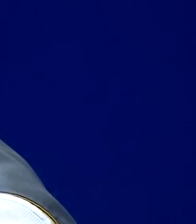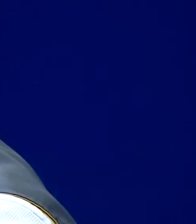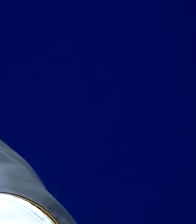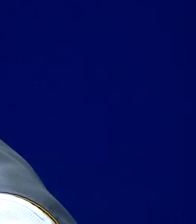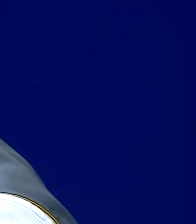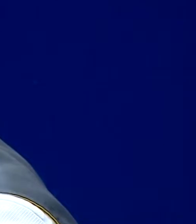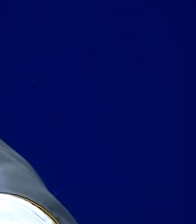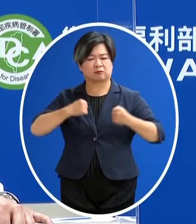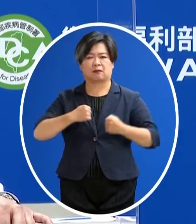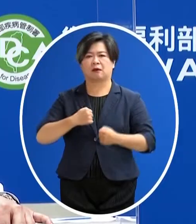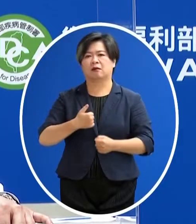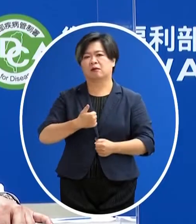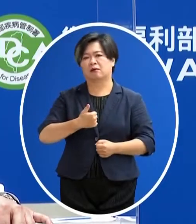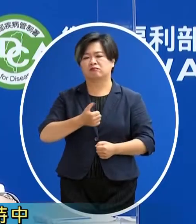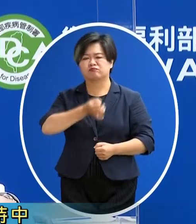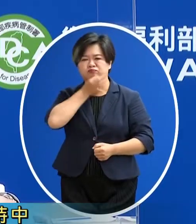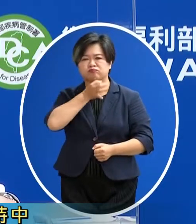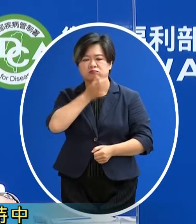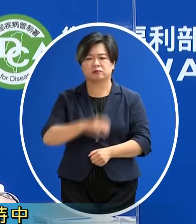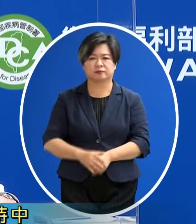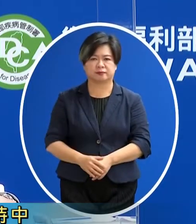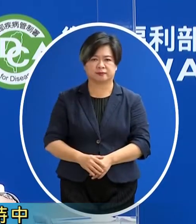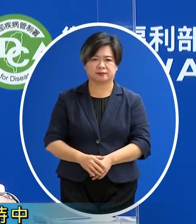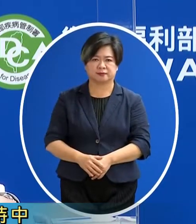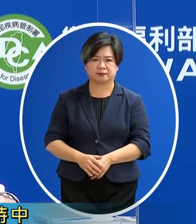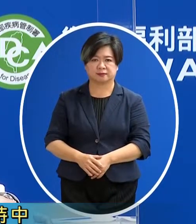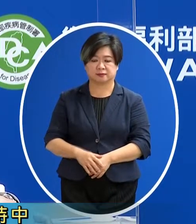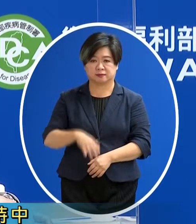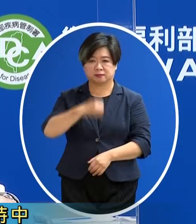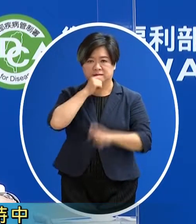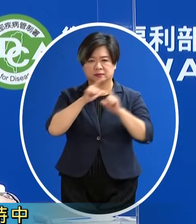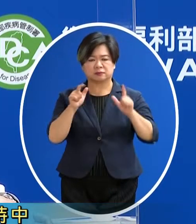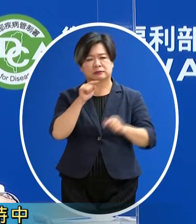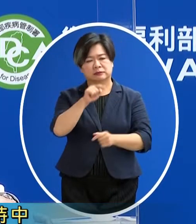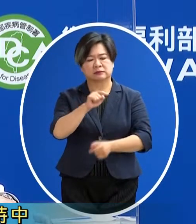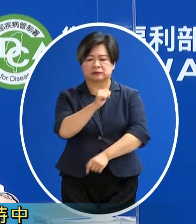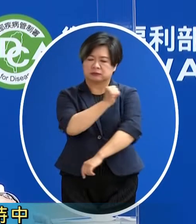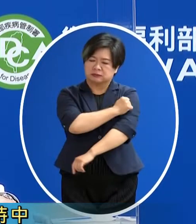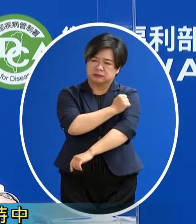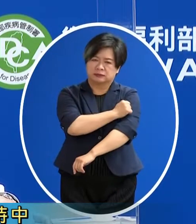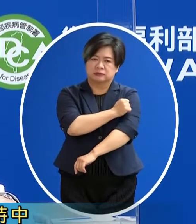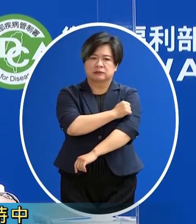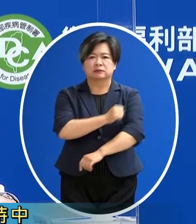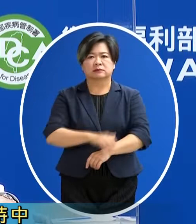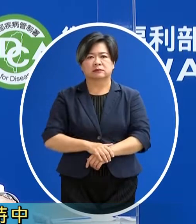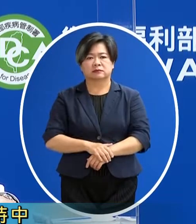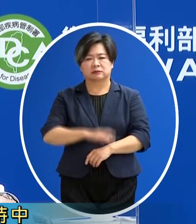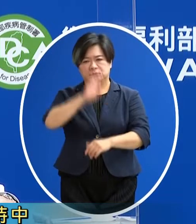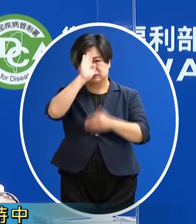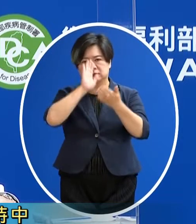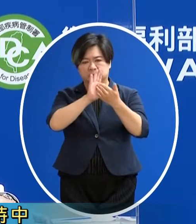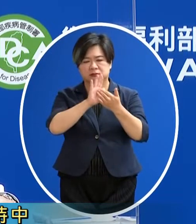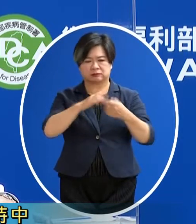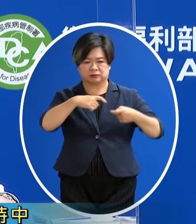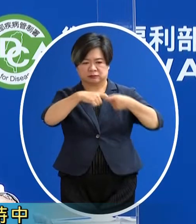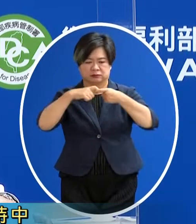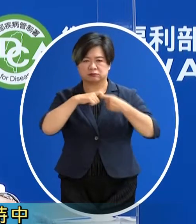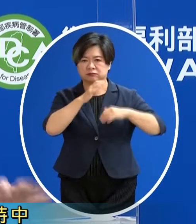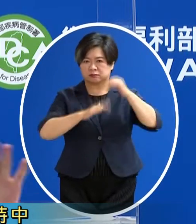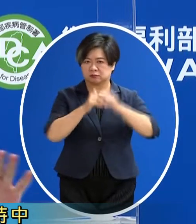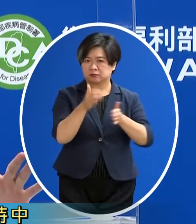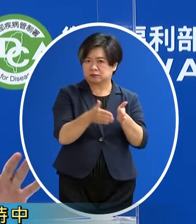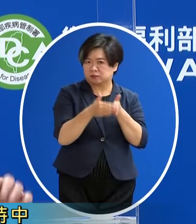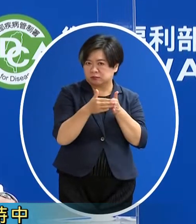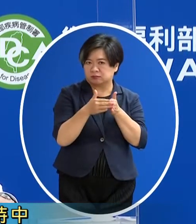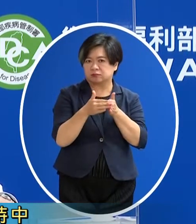台大医院的压力。 那在这我还要讲说，那台大辛苦了了哈。那不过这是抗疫，是大家一起的事情啊。那